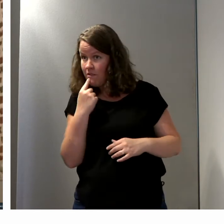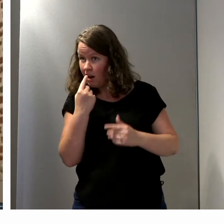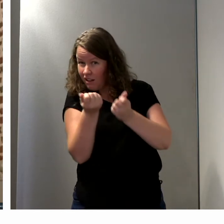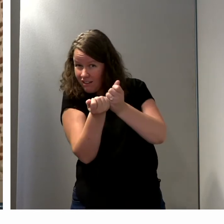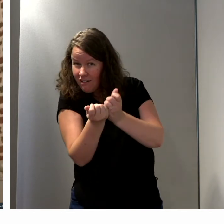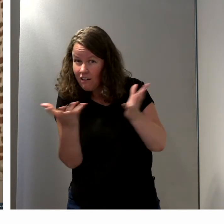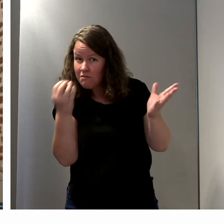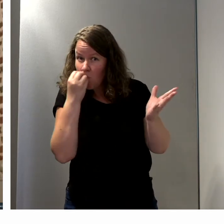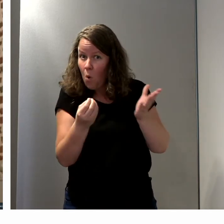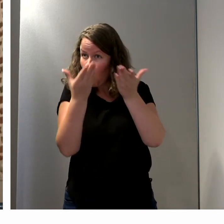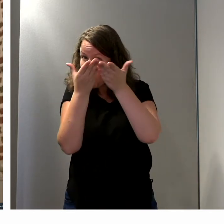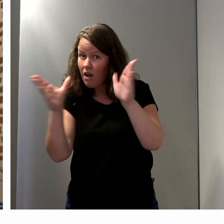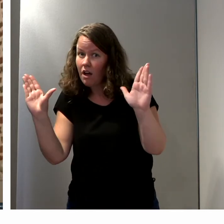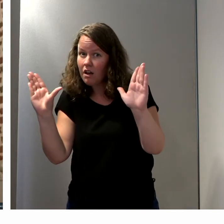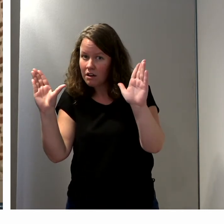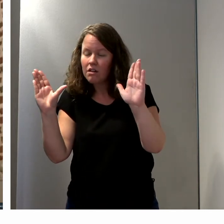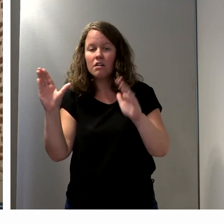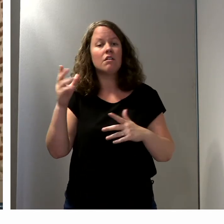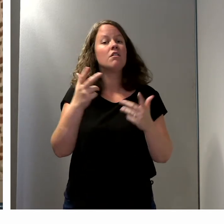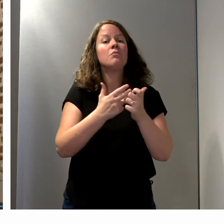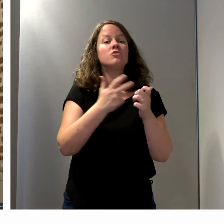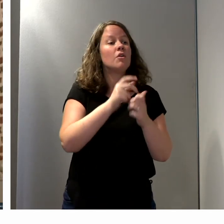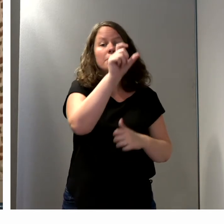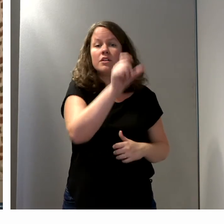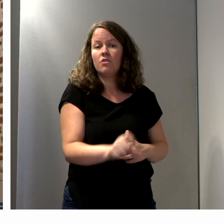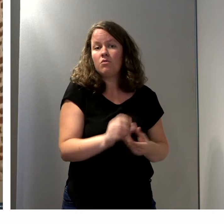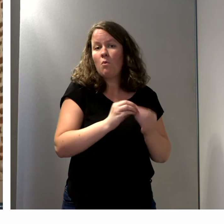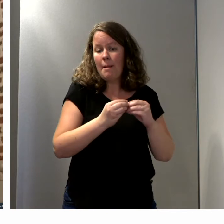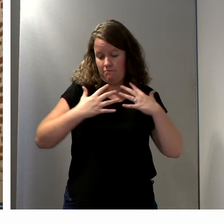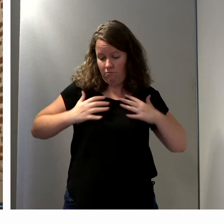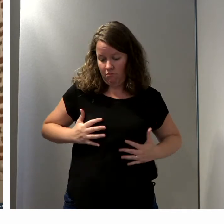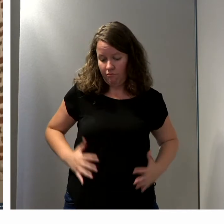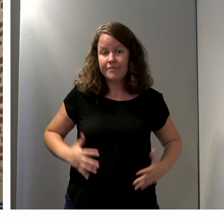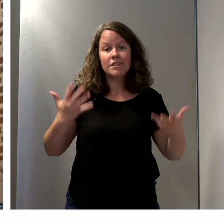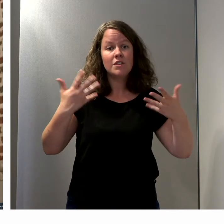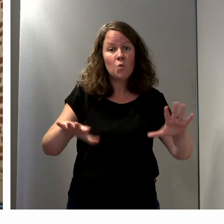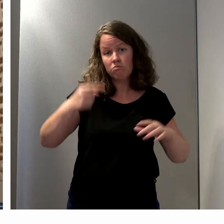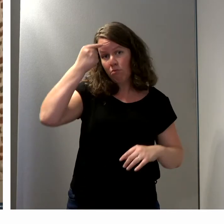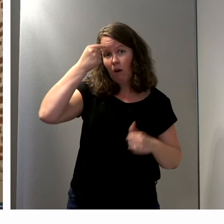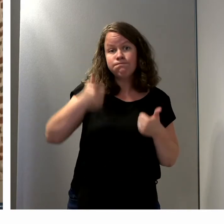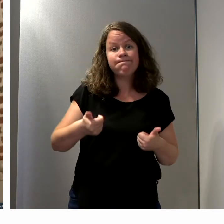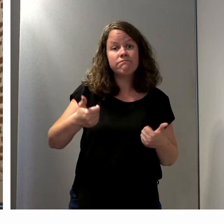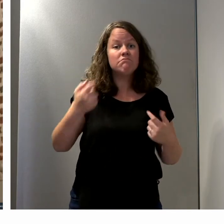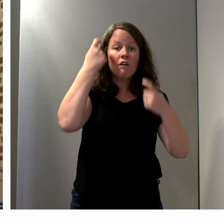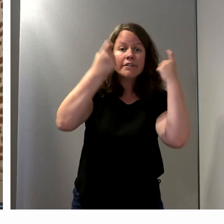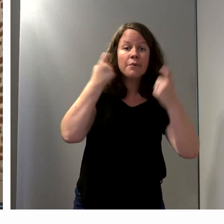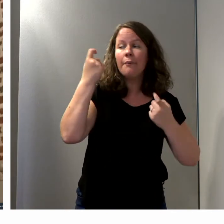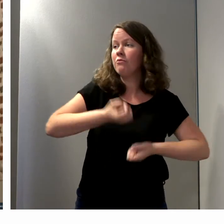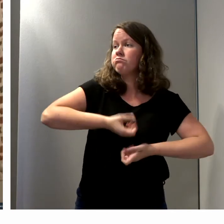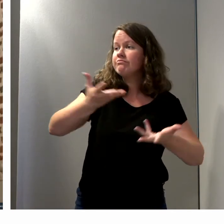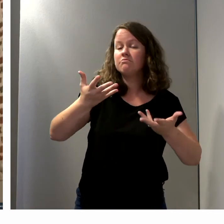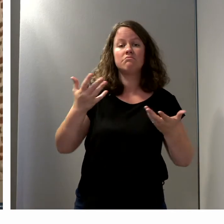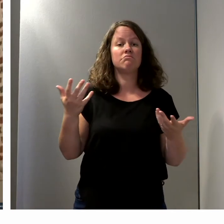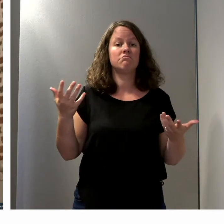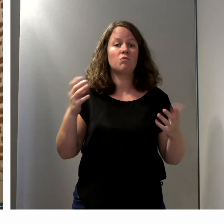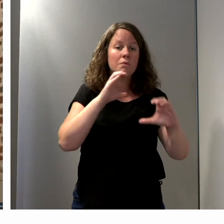est peut-être plus facile, par exemple, avec une personne qui a une problématique qui est uniquement motrice et qui, en termes de réflexion ou d'oralisation ou de communication, en tout